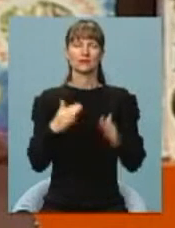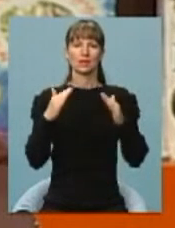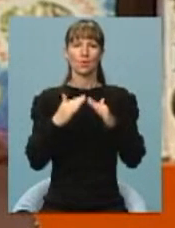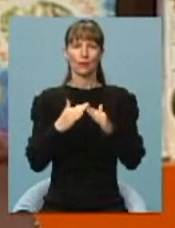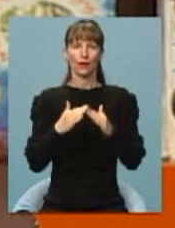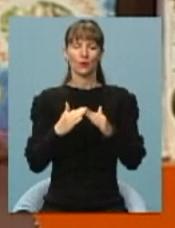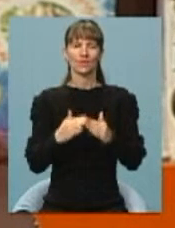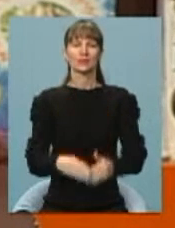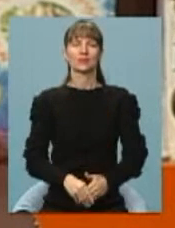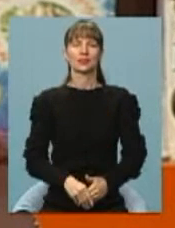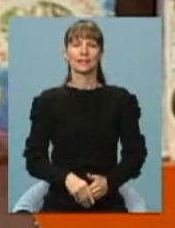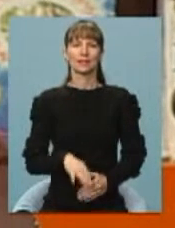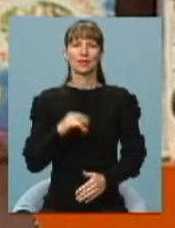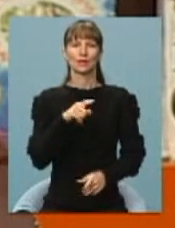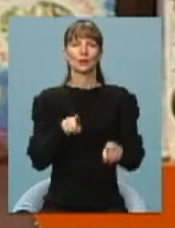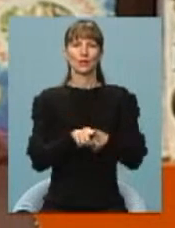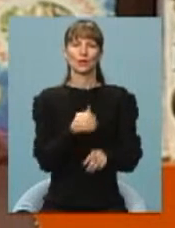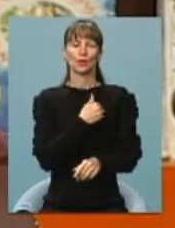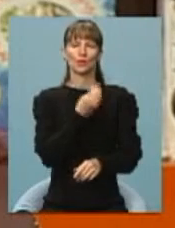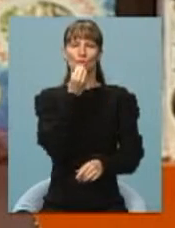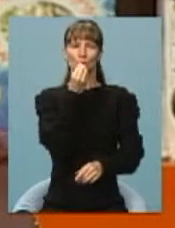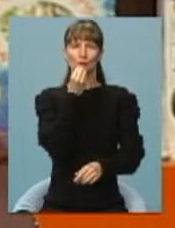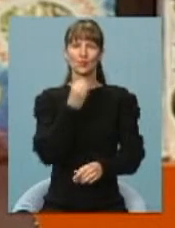домой. Он тоже хочет